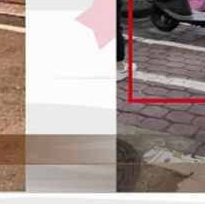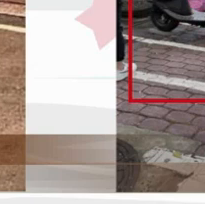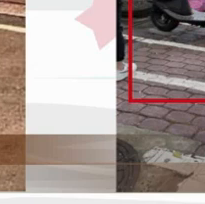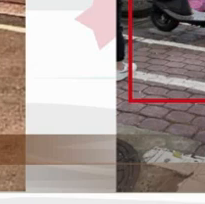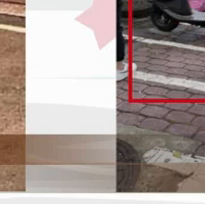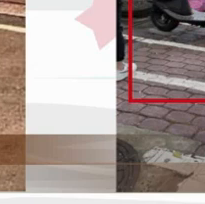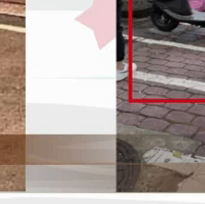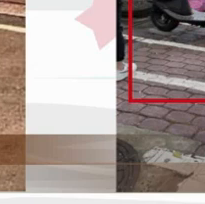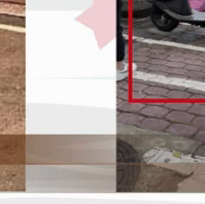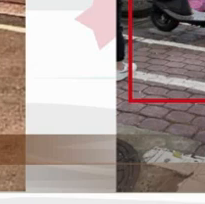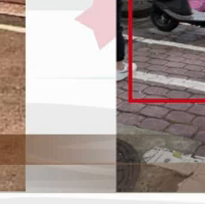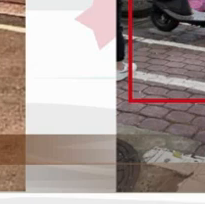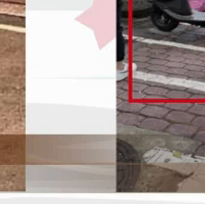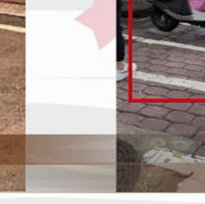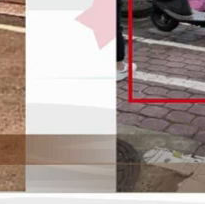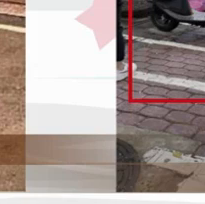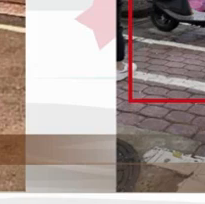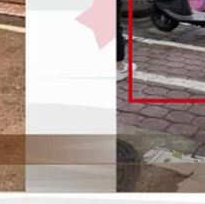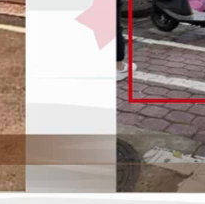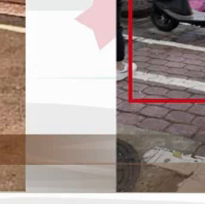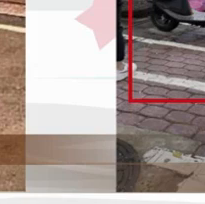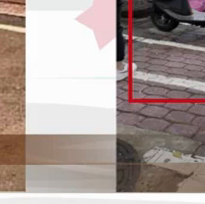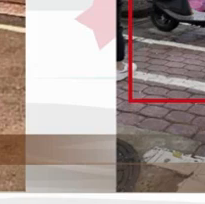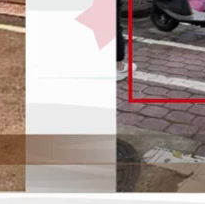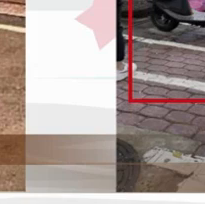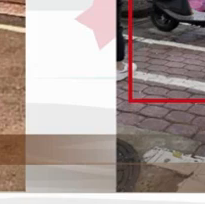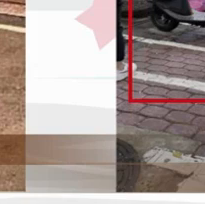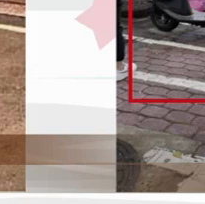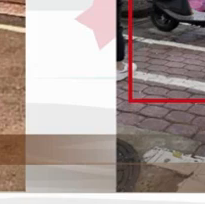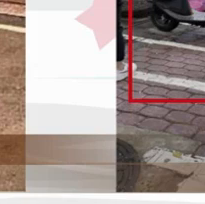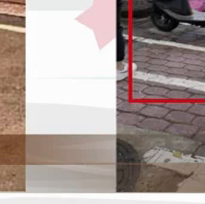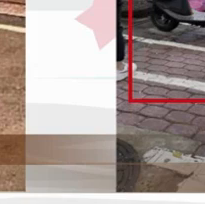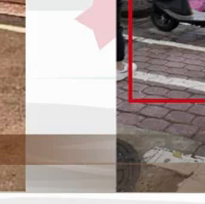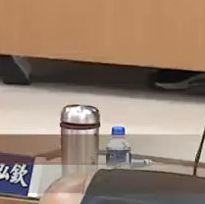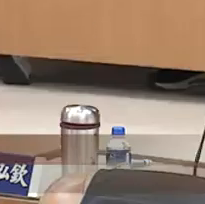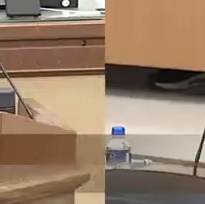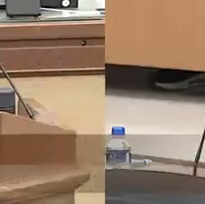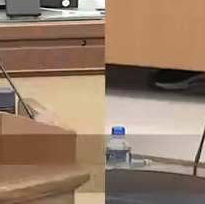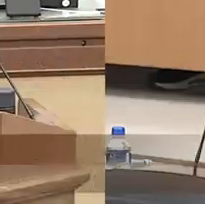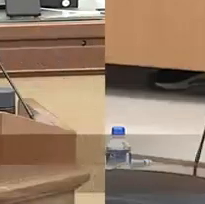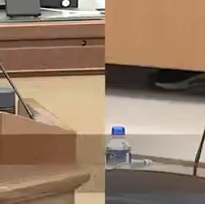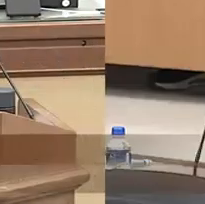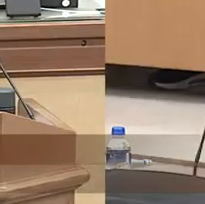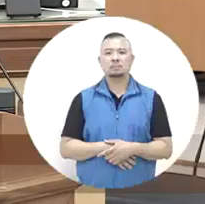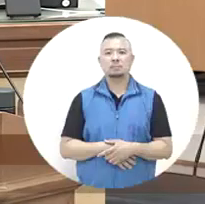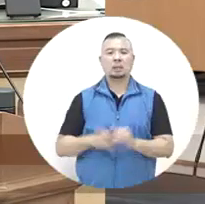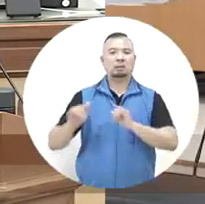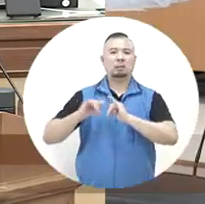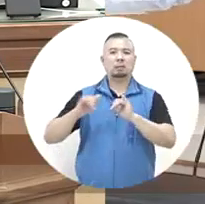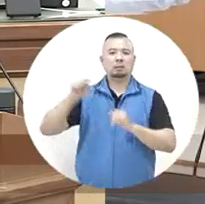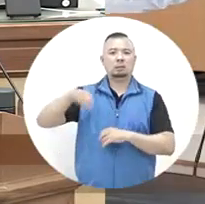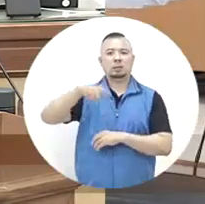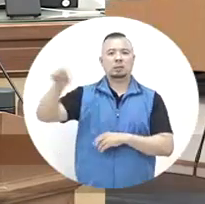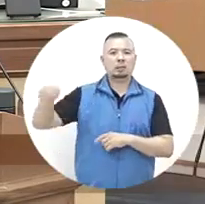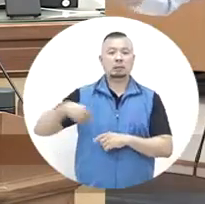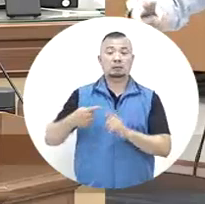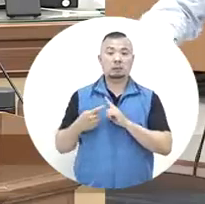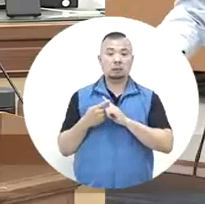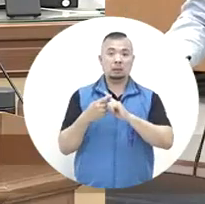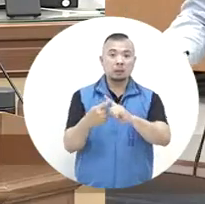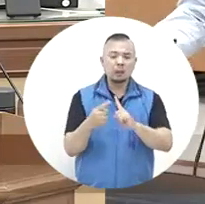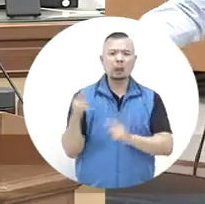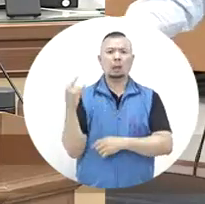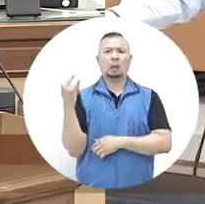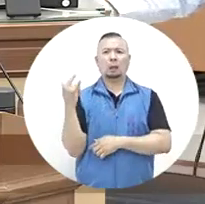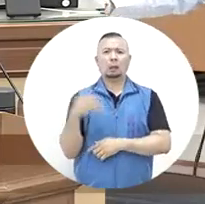六点二十在那边等着垃圾车来丢垃圾。齁，哦，啊这个民众 当然就不高兴啊！啊，说我本来我上班前可以